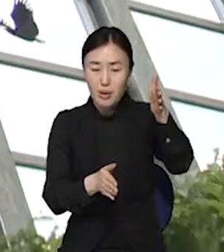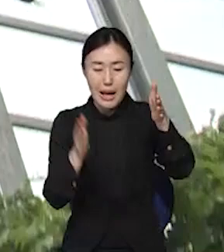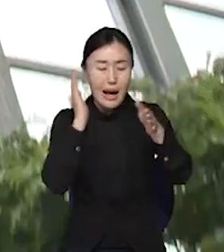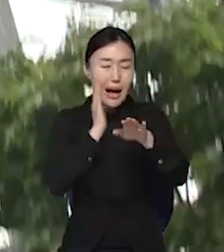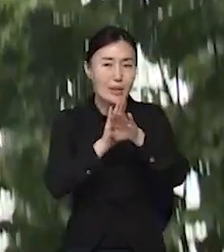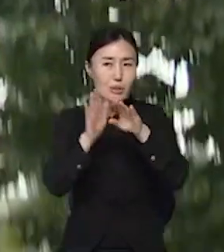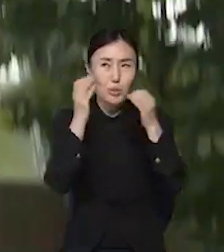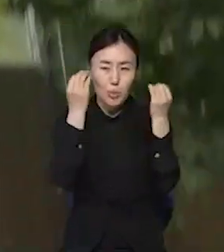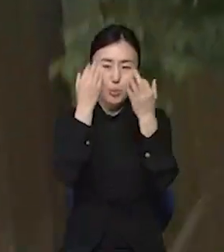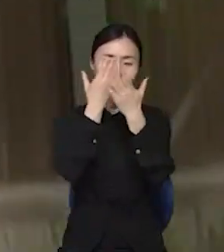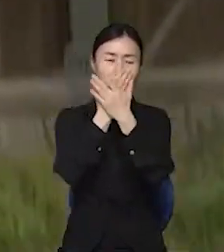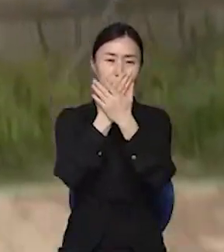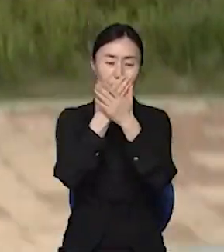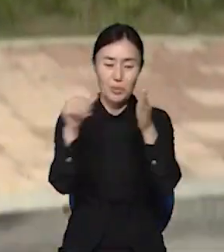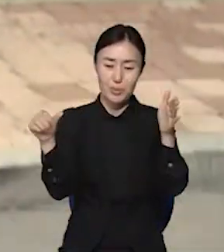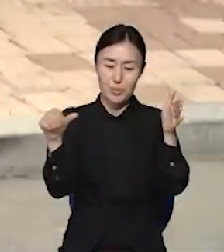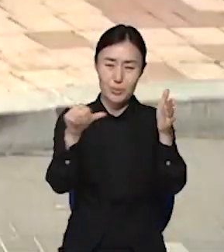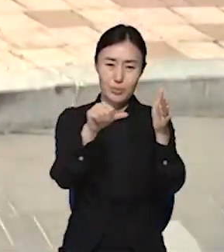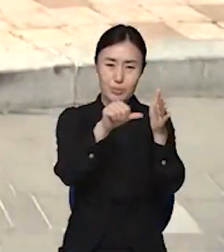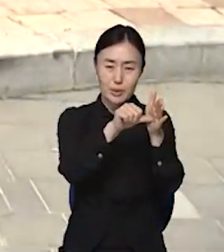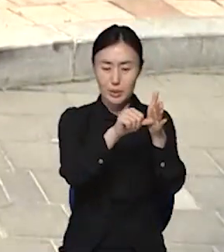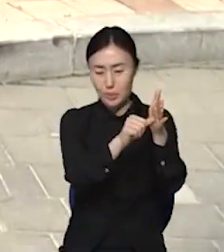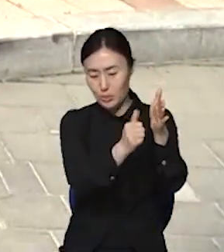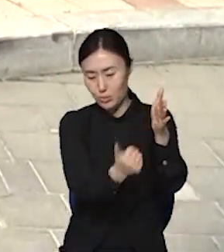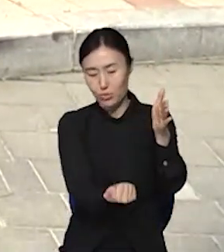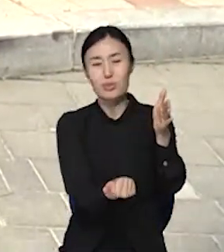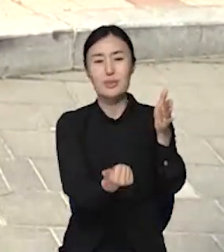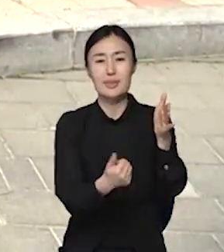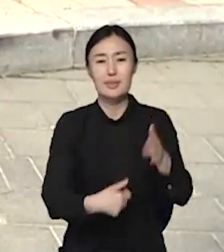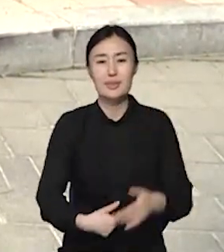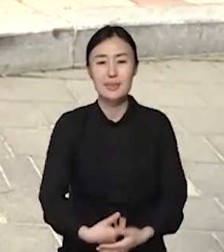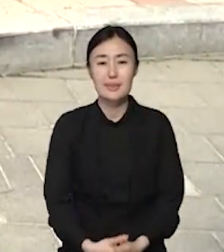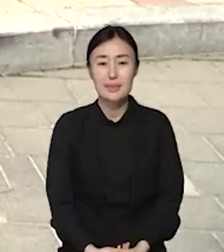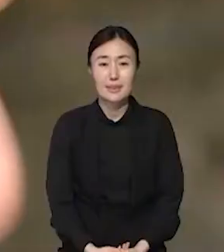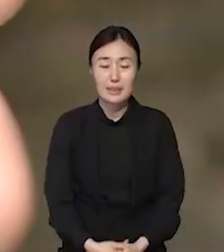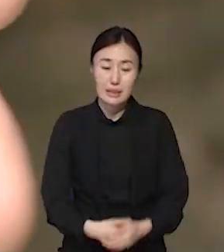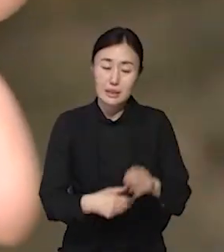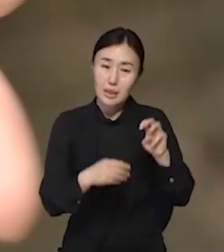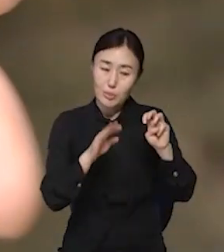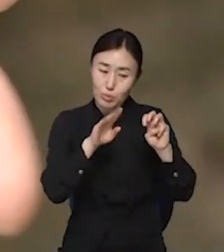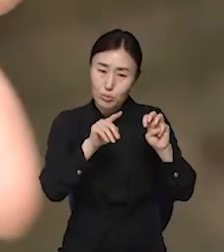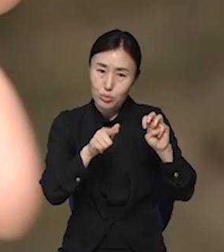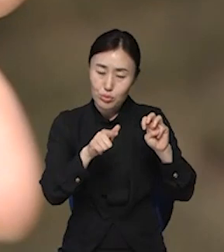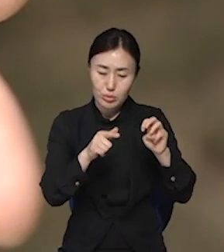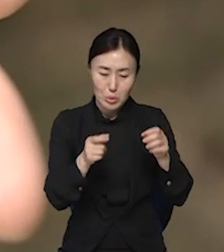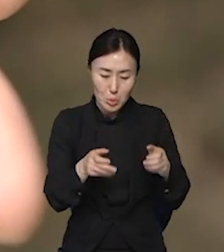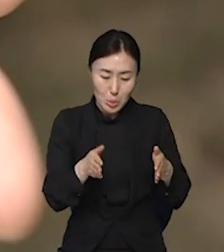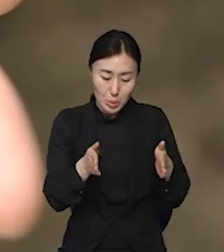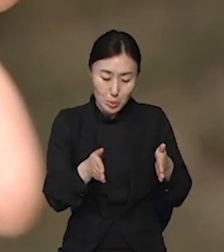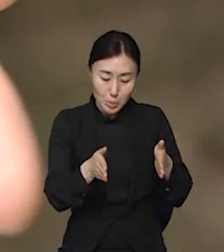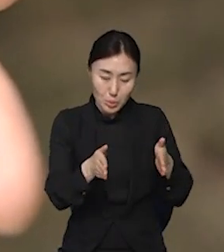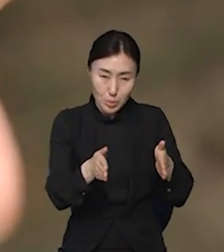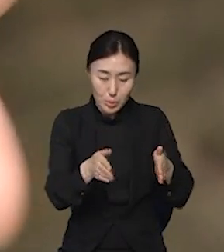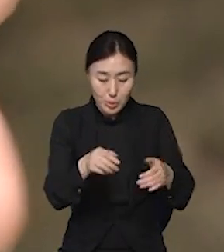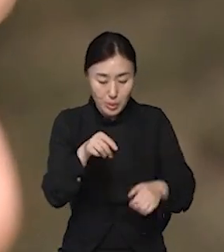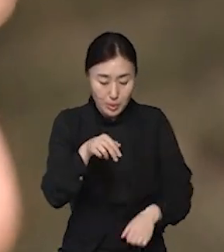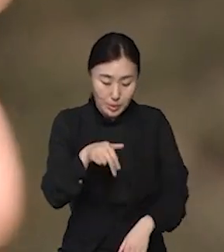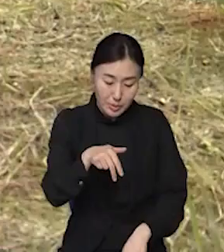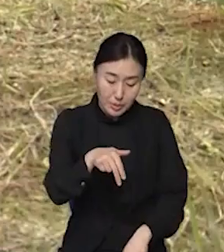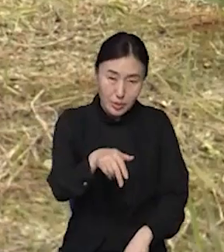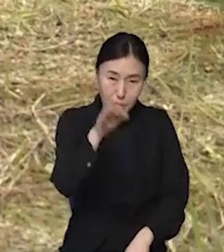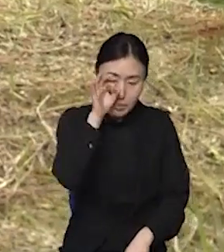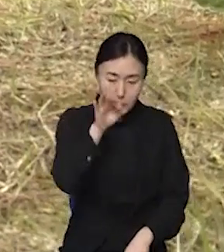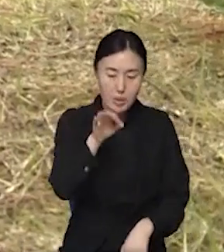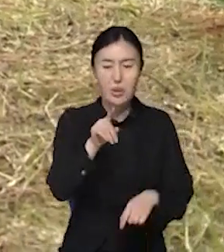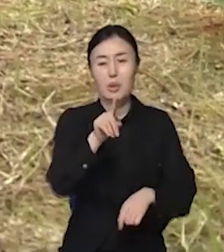허공으로 인식해 그대로 부딪히면서 봉변을 당했습니다. 30분 동안 이 일대에서 발견된 조류 사체만